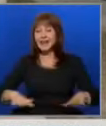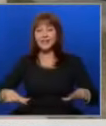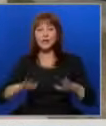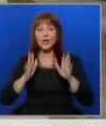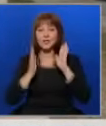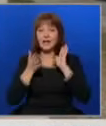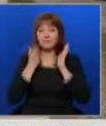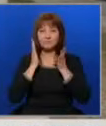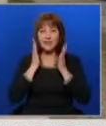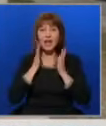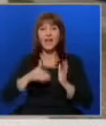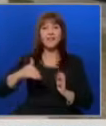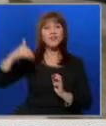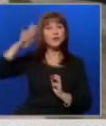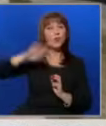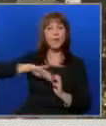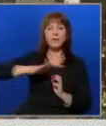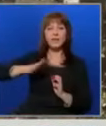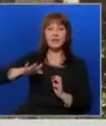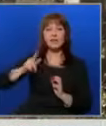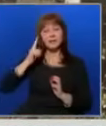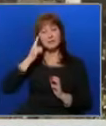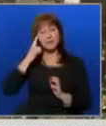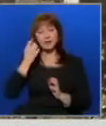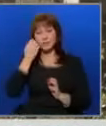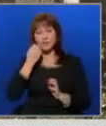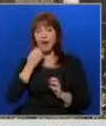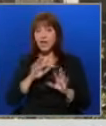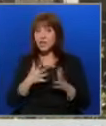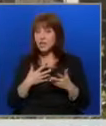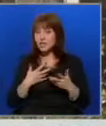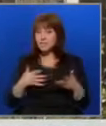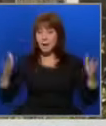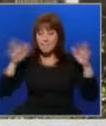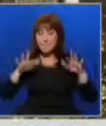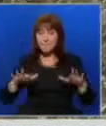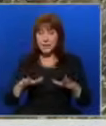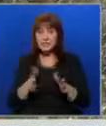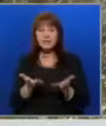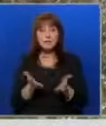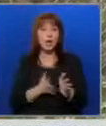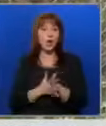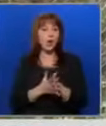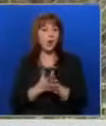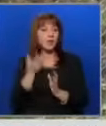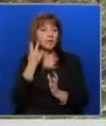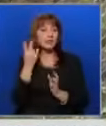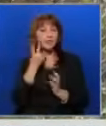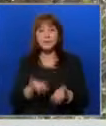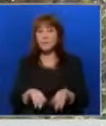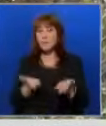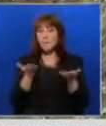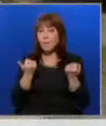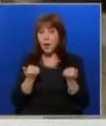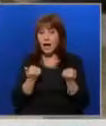Габрово е високопланинска и считам, че това е добре, но има бедствия и хората биха разбрали малко по-рано за